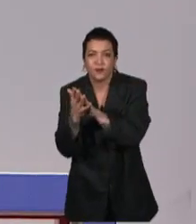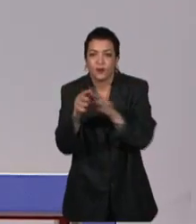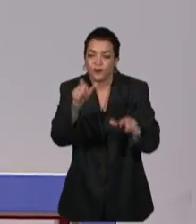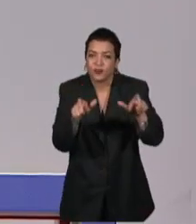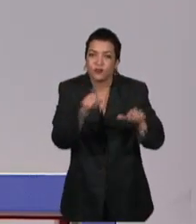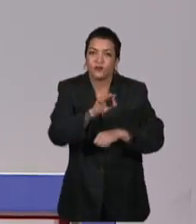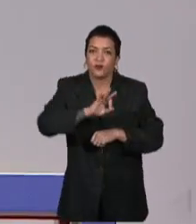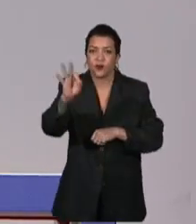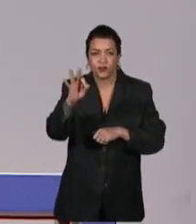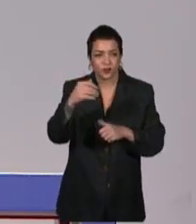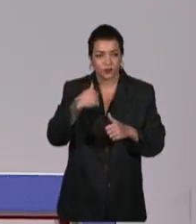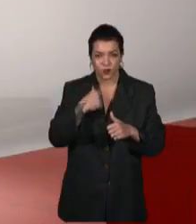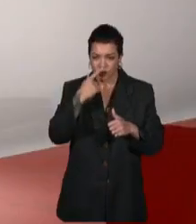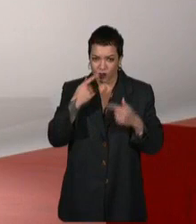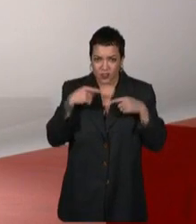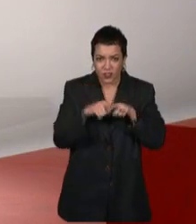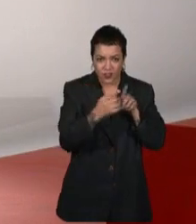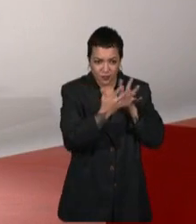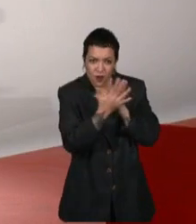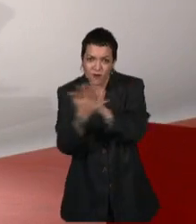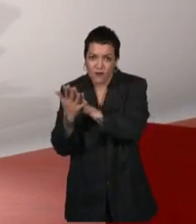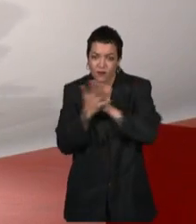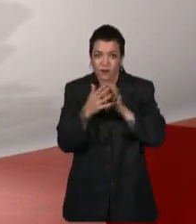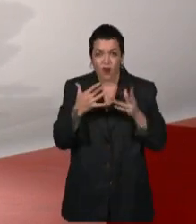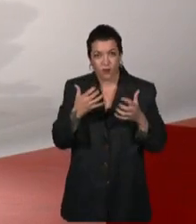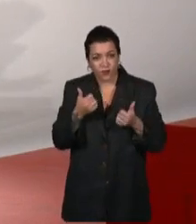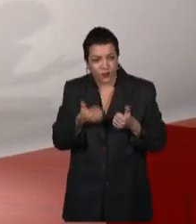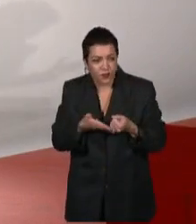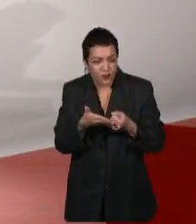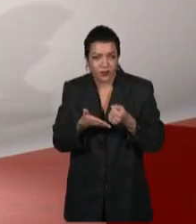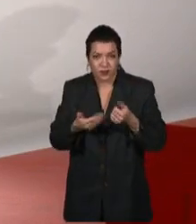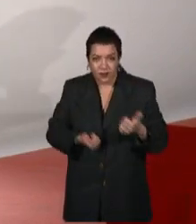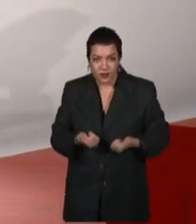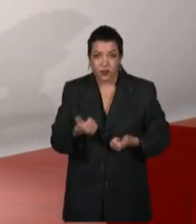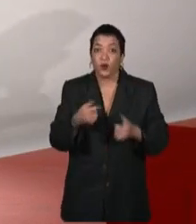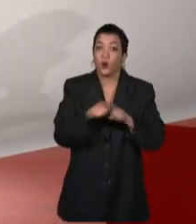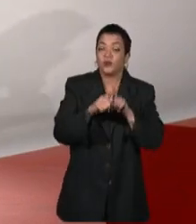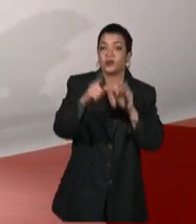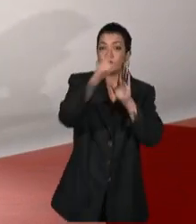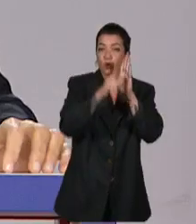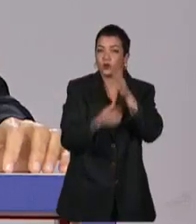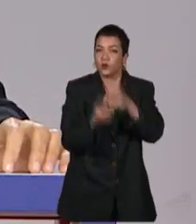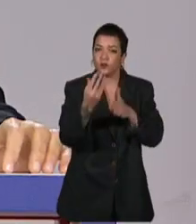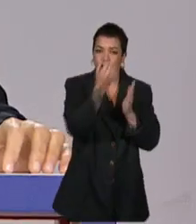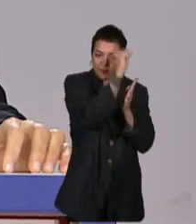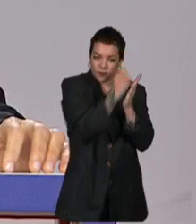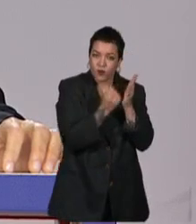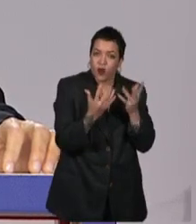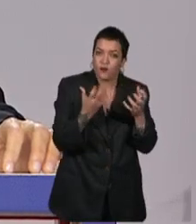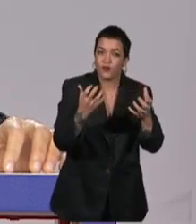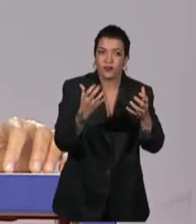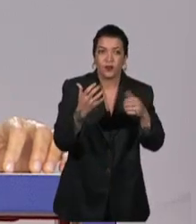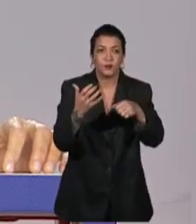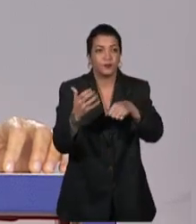ma légitimité, me mettre à leur service, écrire de nouvelles lois pour changer la vie, la